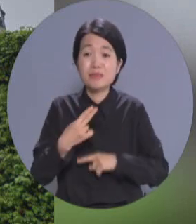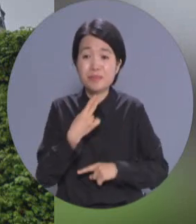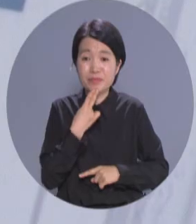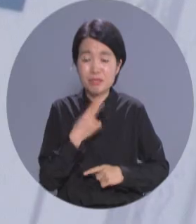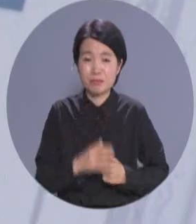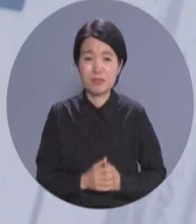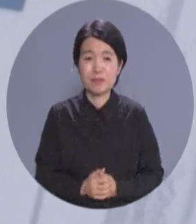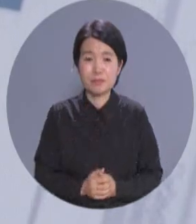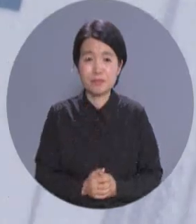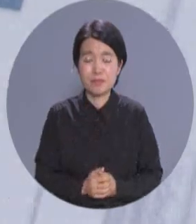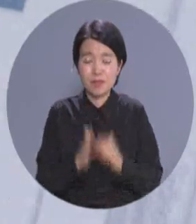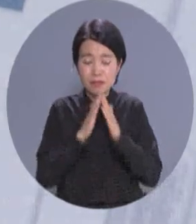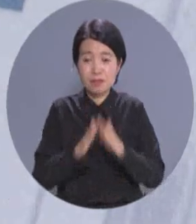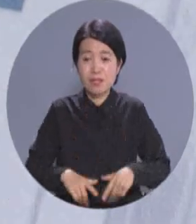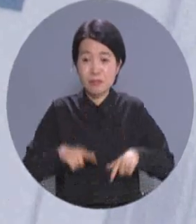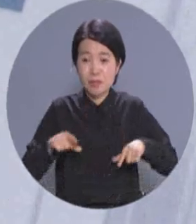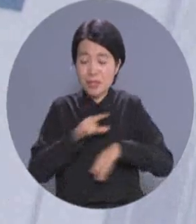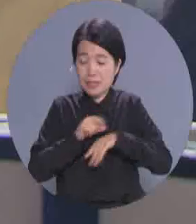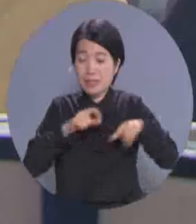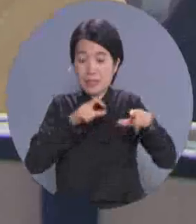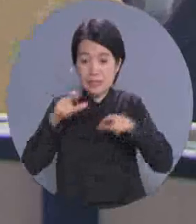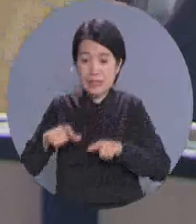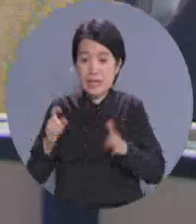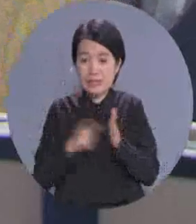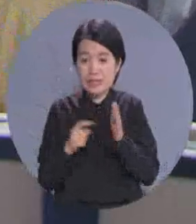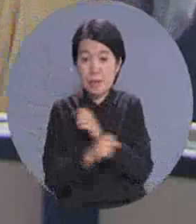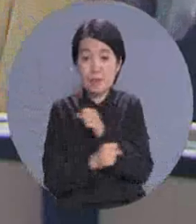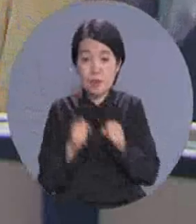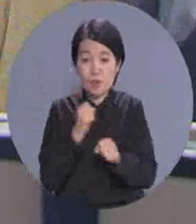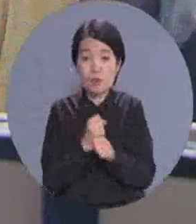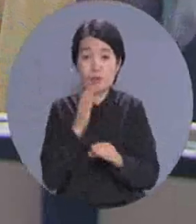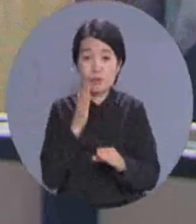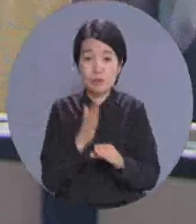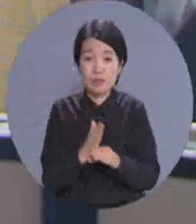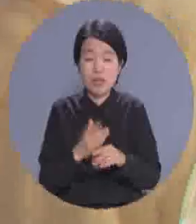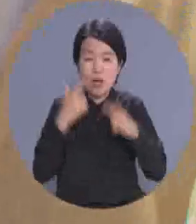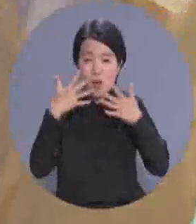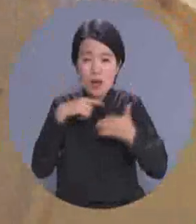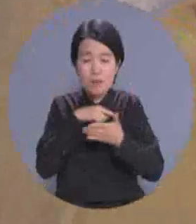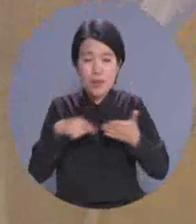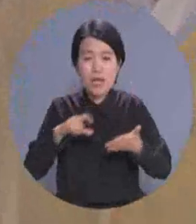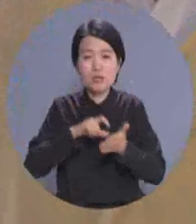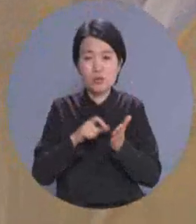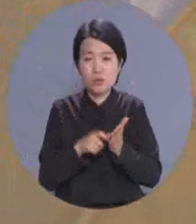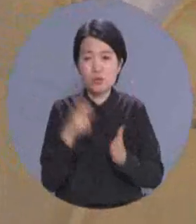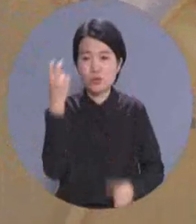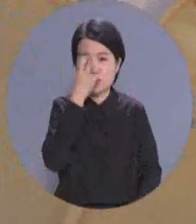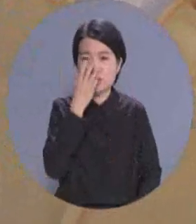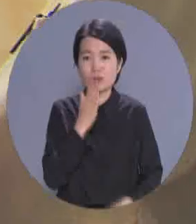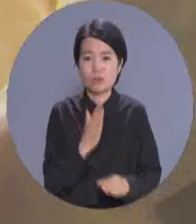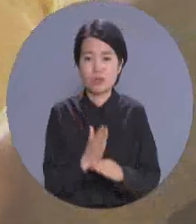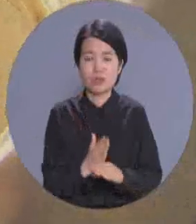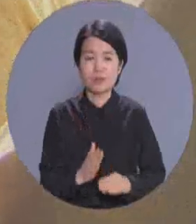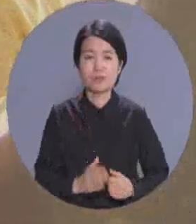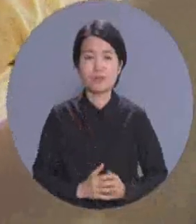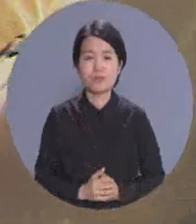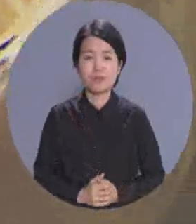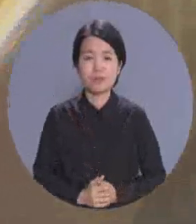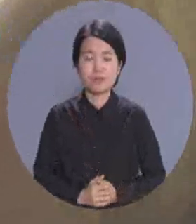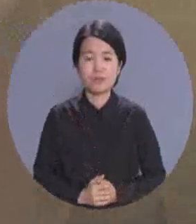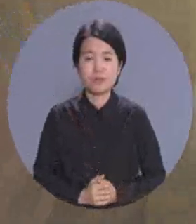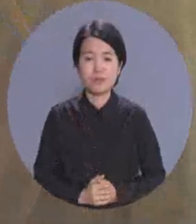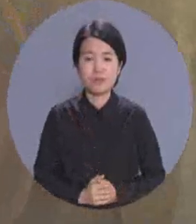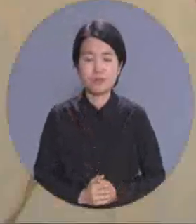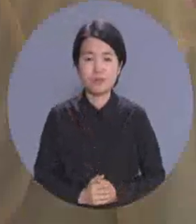전라남도와 지자체들은 응급복구에 나서는 한편 정확한 피해 규모를 조사하고 있습니다 MBC 뉴스